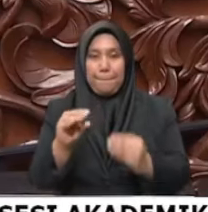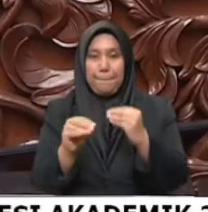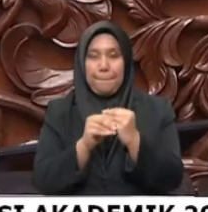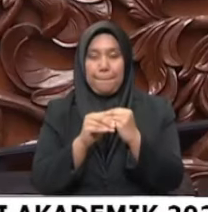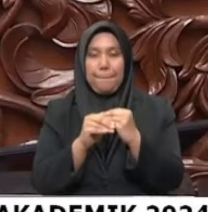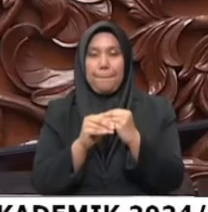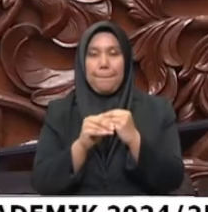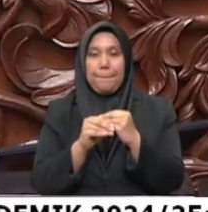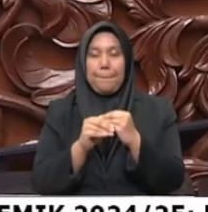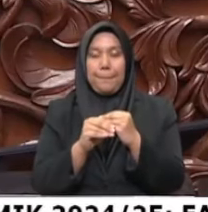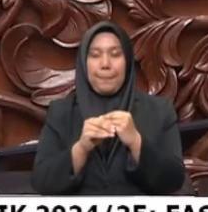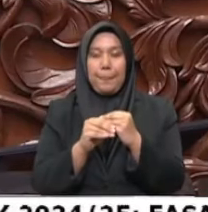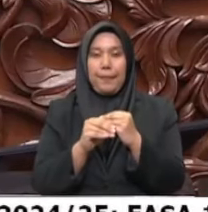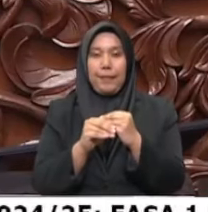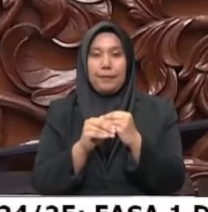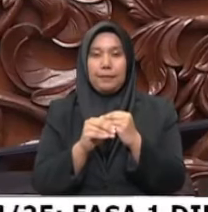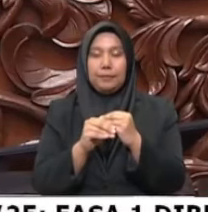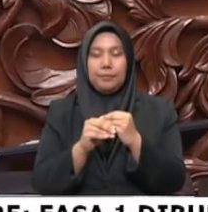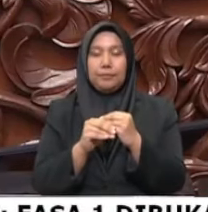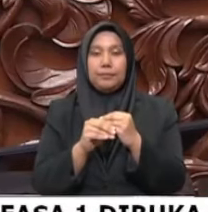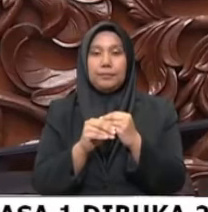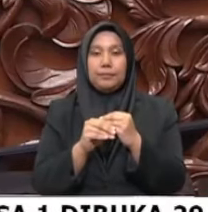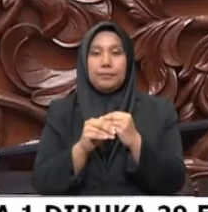Soalan tambahan bagi Datuk Johannes.